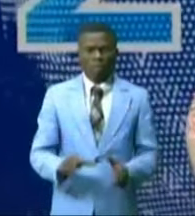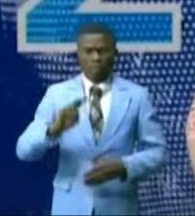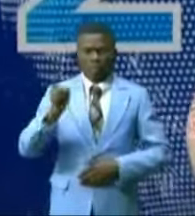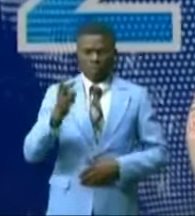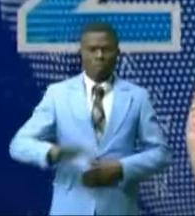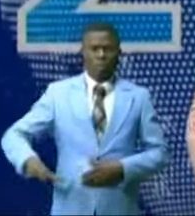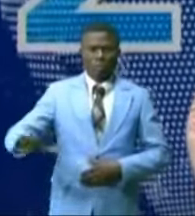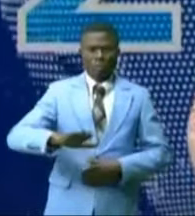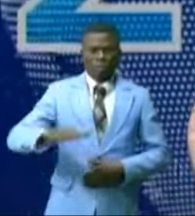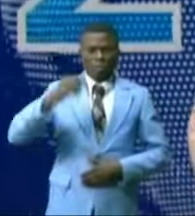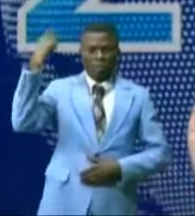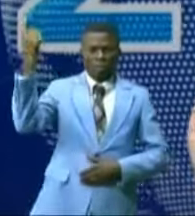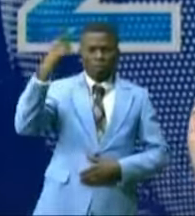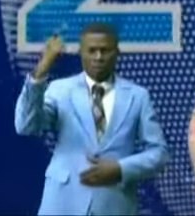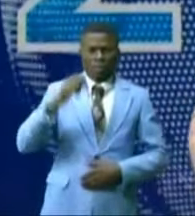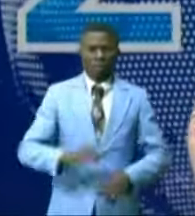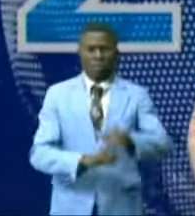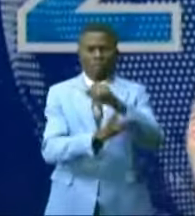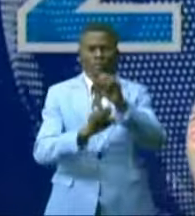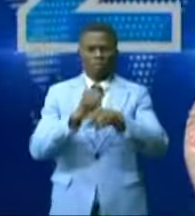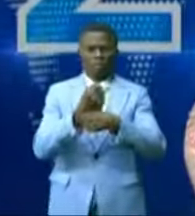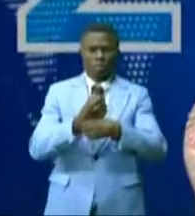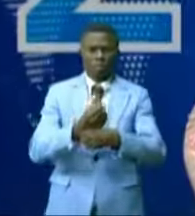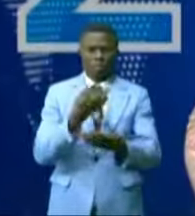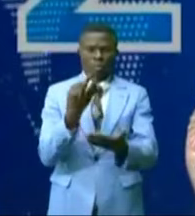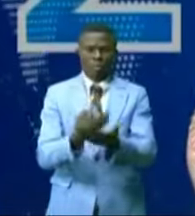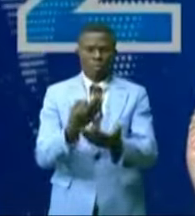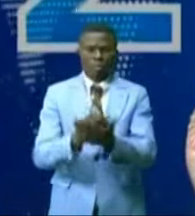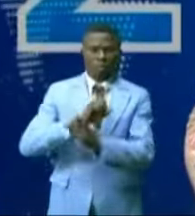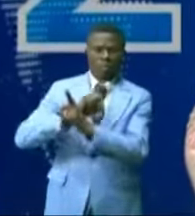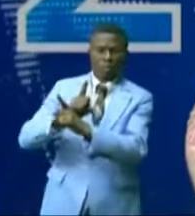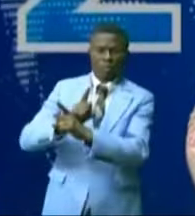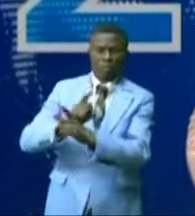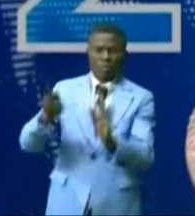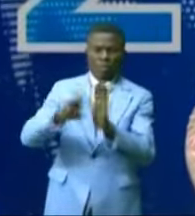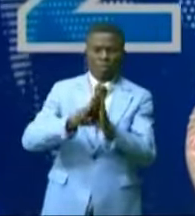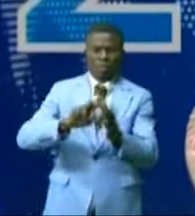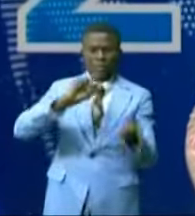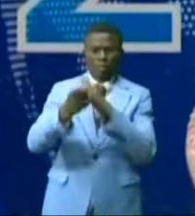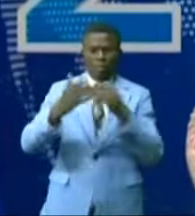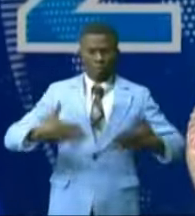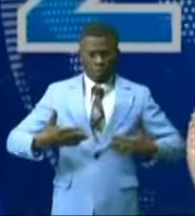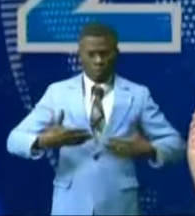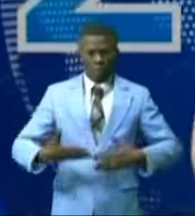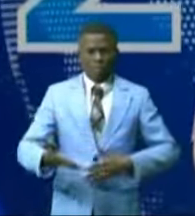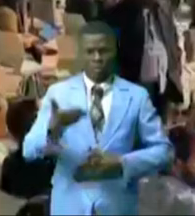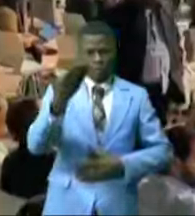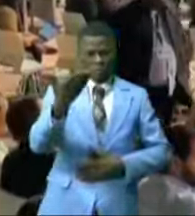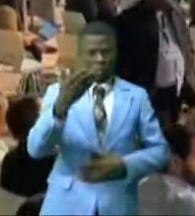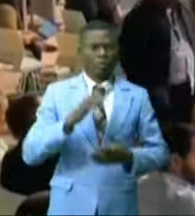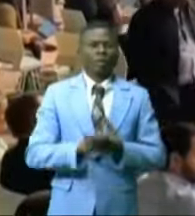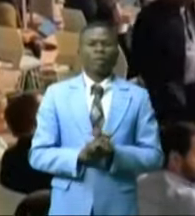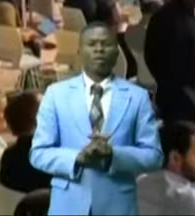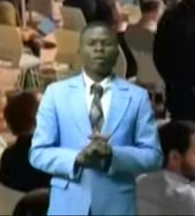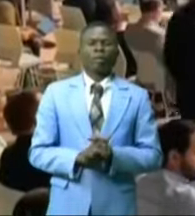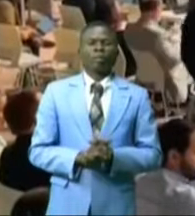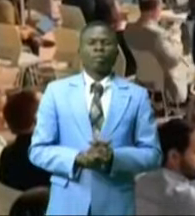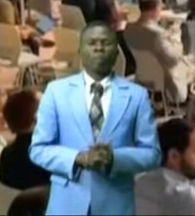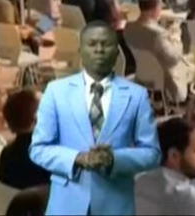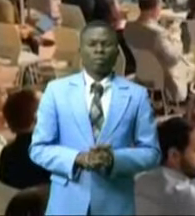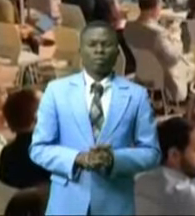deuxième poumon mondial, va soutenir la création des fonds de riposte au changement climatique. Reportage.